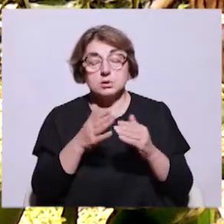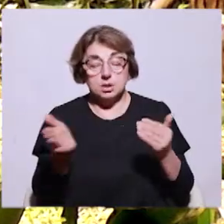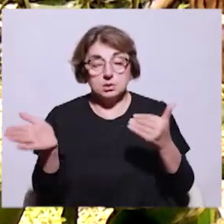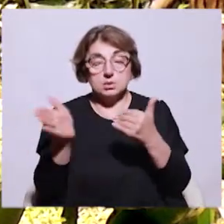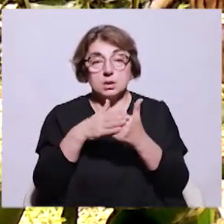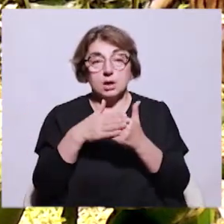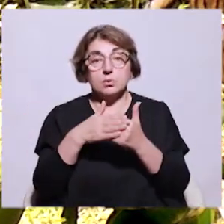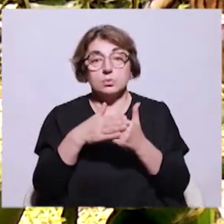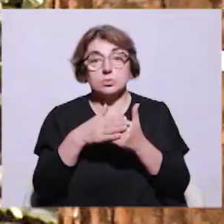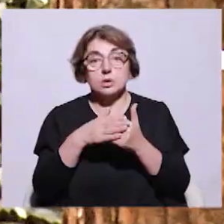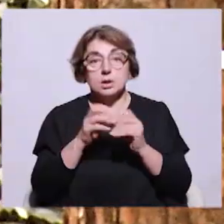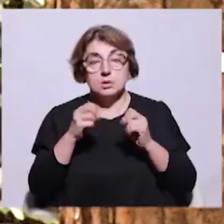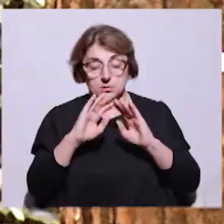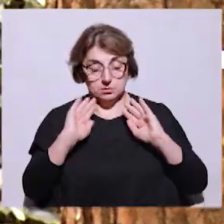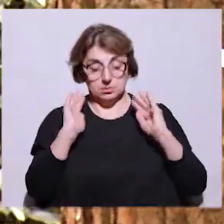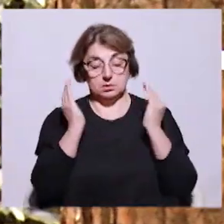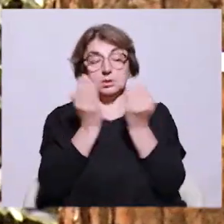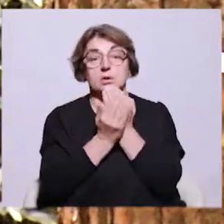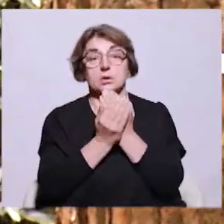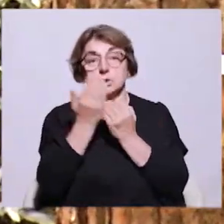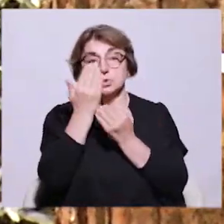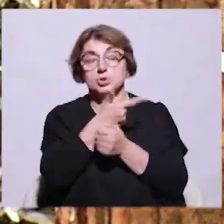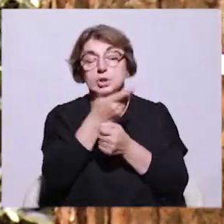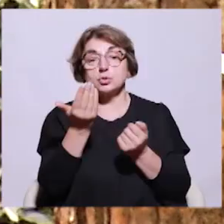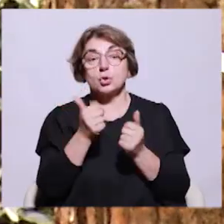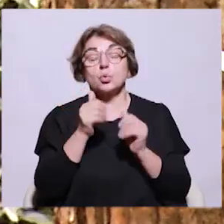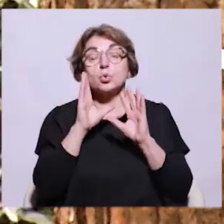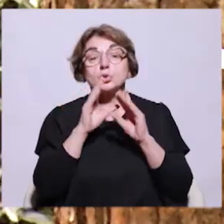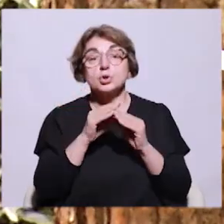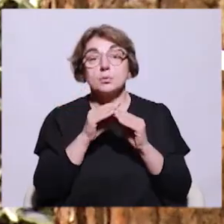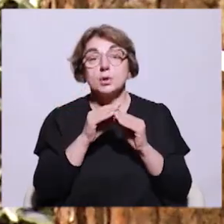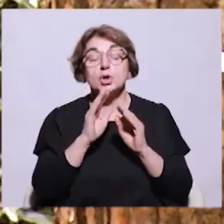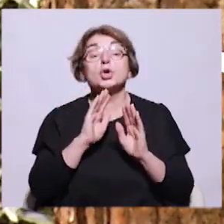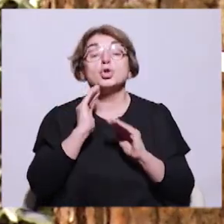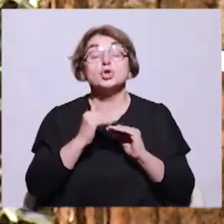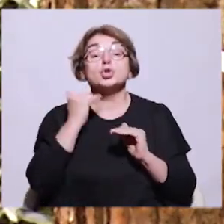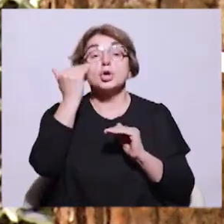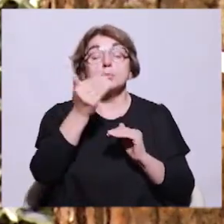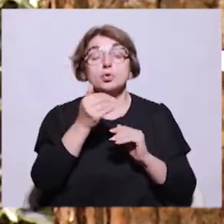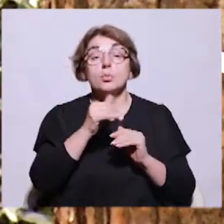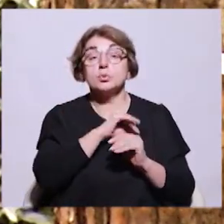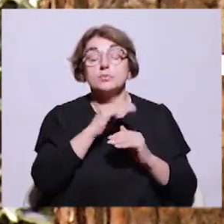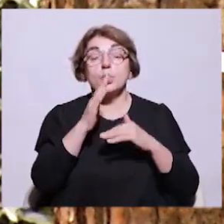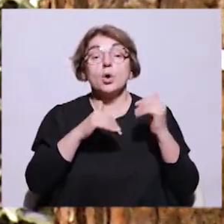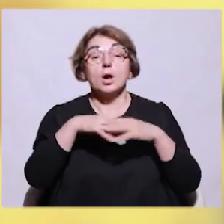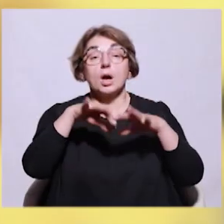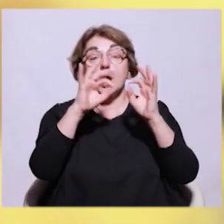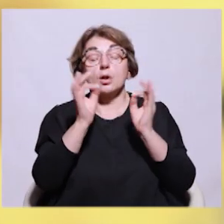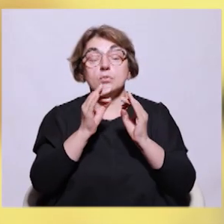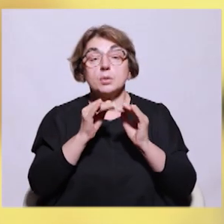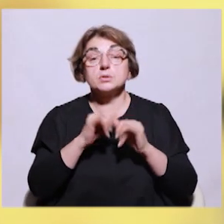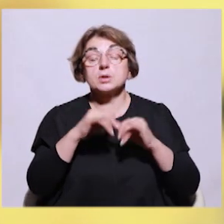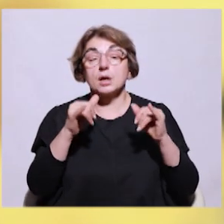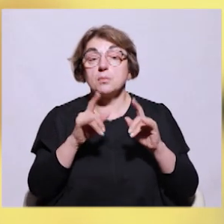დახურულ გერმეტულ საზოგადოებაში როგორ შეიძლებოდა შემდგომი ხელოვნების განვითარება. მაგრამ